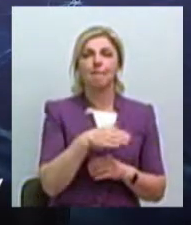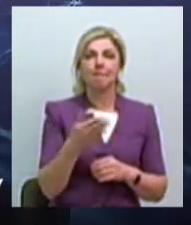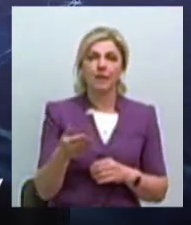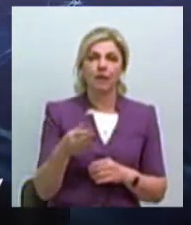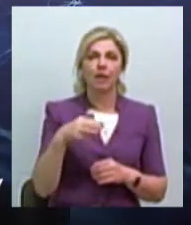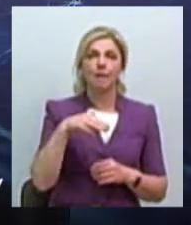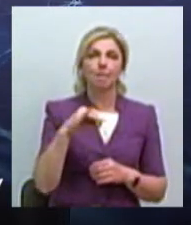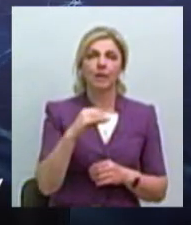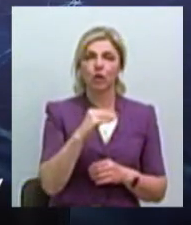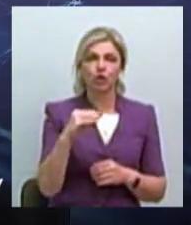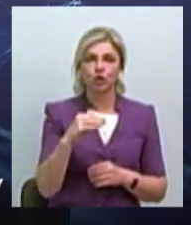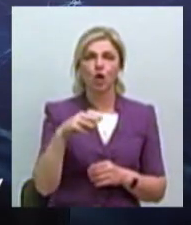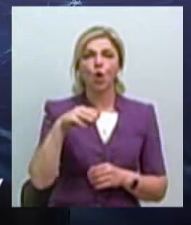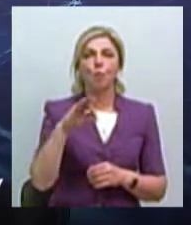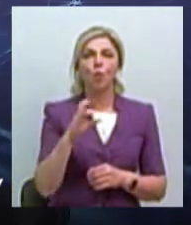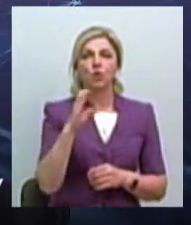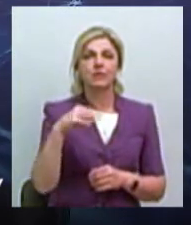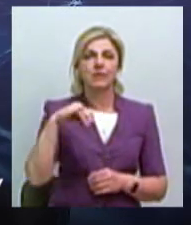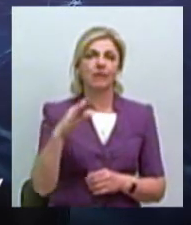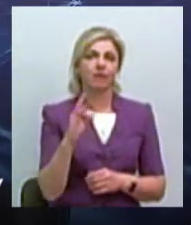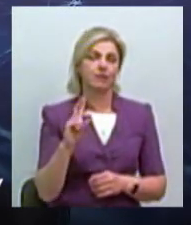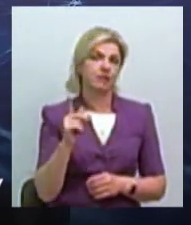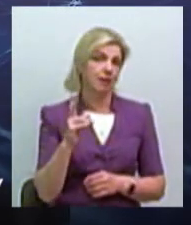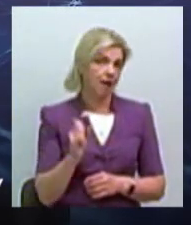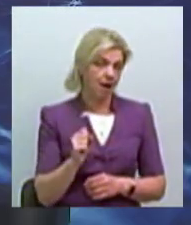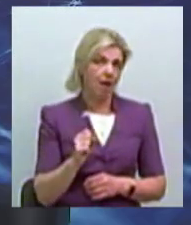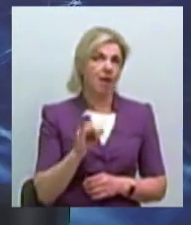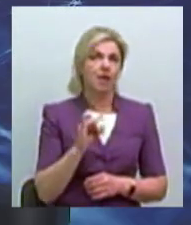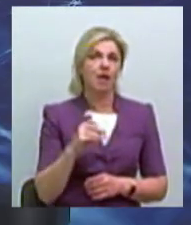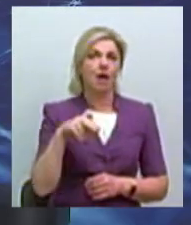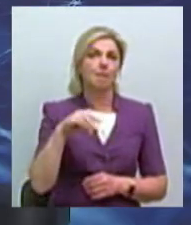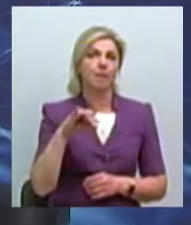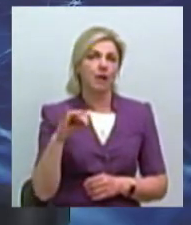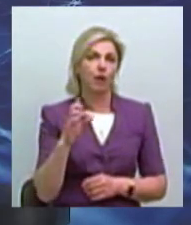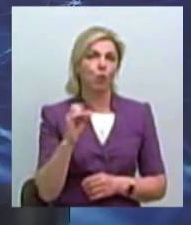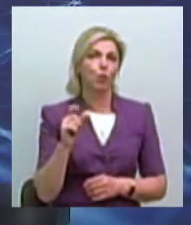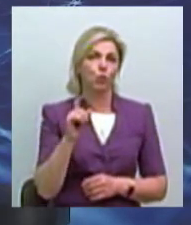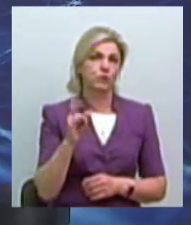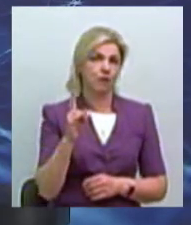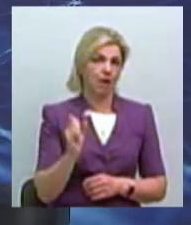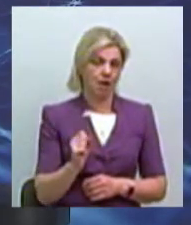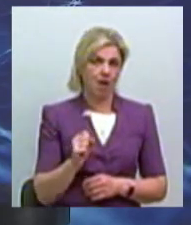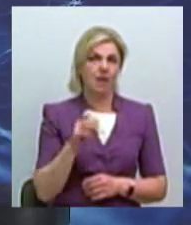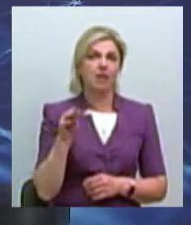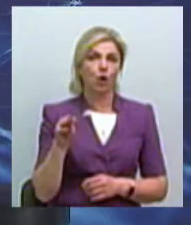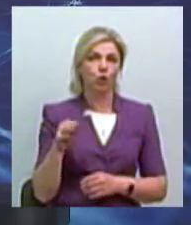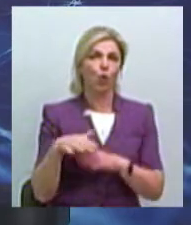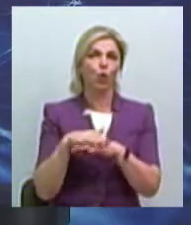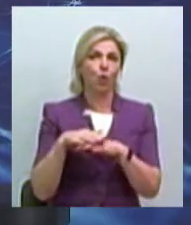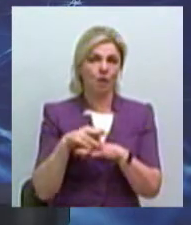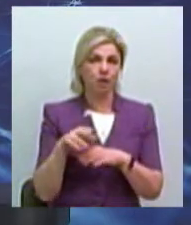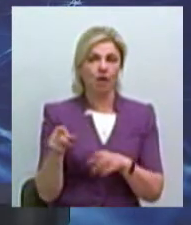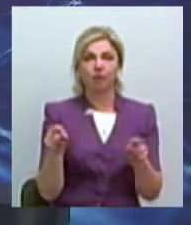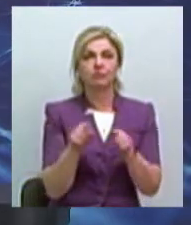Мостівською об'єднаною територіальною громадою і Прибузькою об'єднаною територіальною громадою. Вони, а на яку співпрацю?